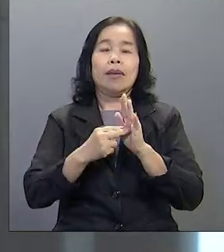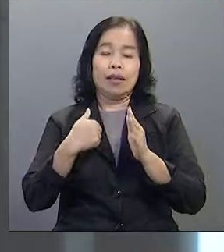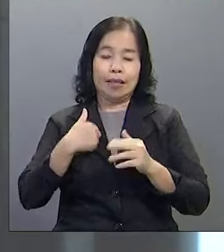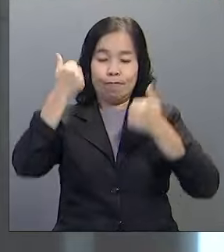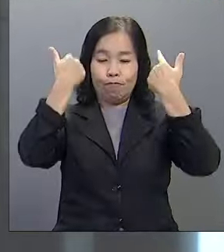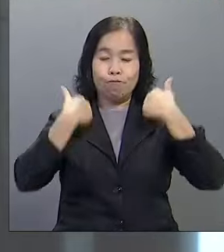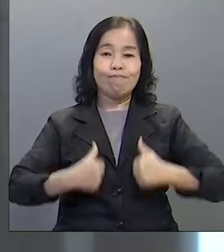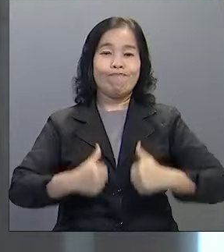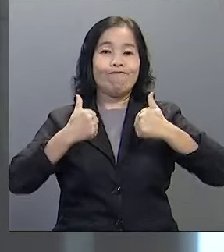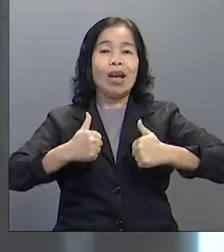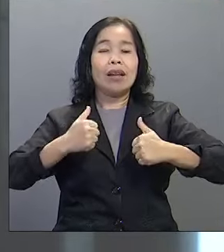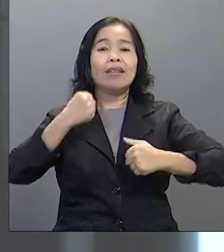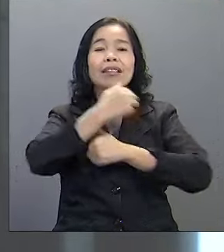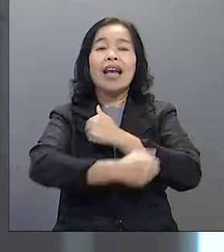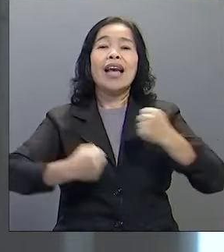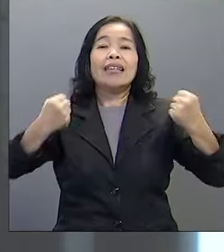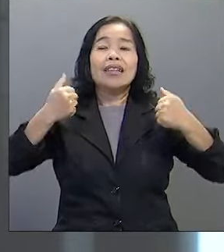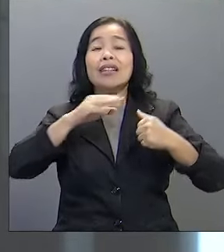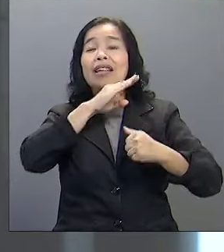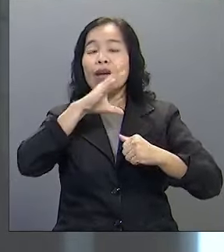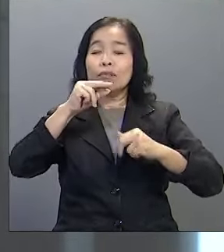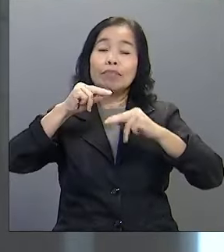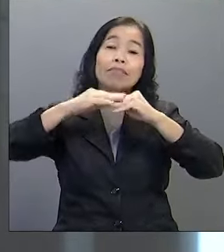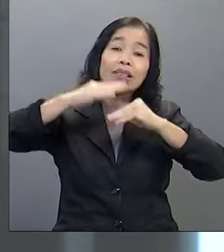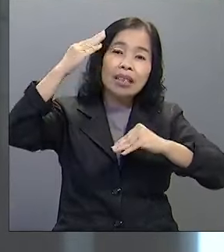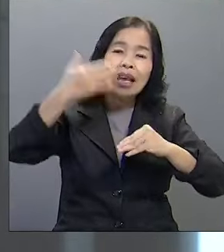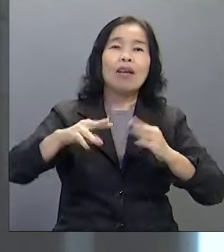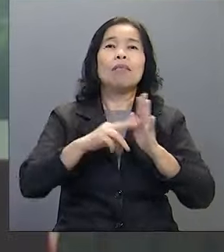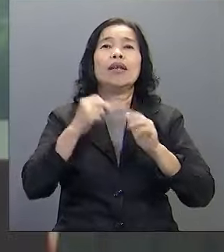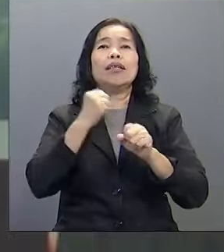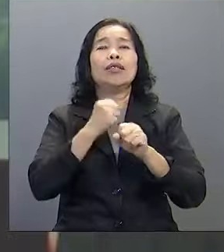ไม่ต้องละมั้งเลย30มาไกลแล้ว นะ สามารถทำได้ทั้งครอบครัวนะคร ับ